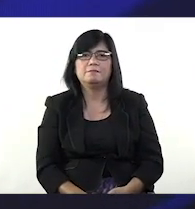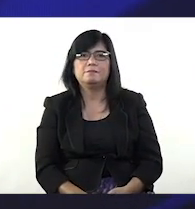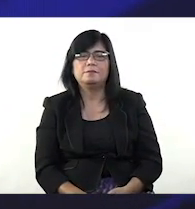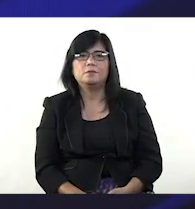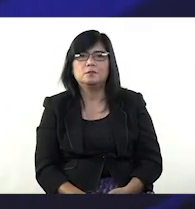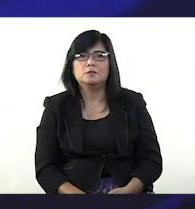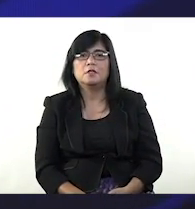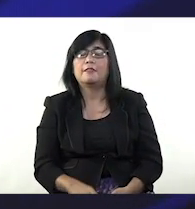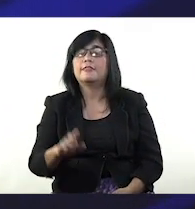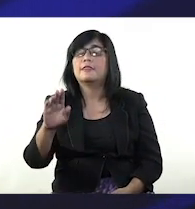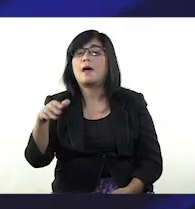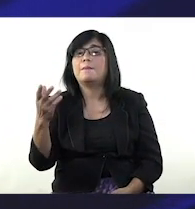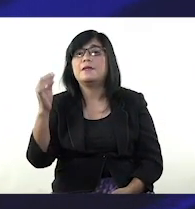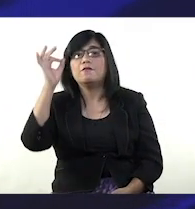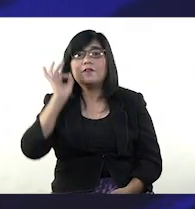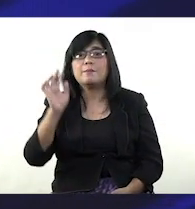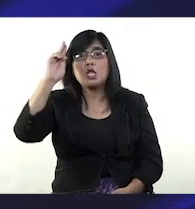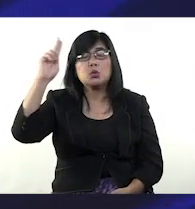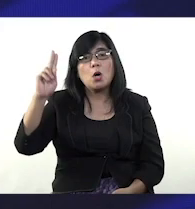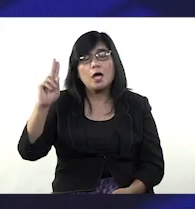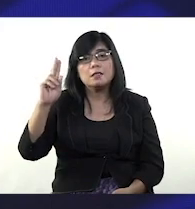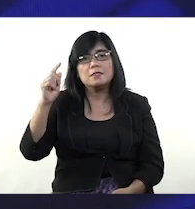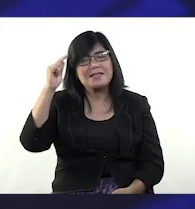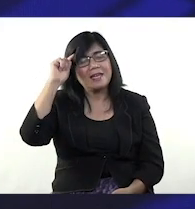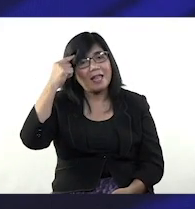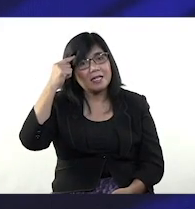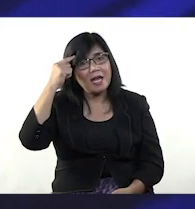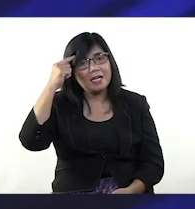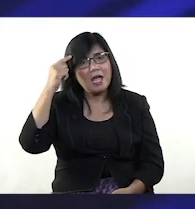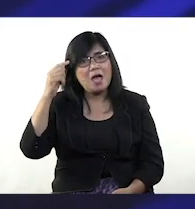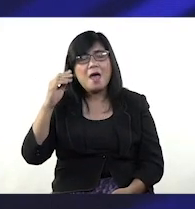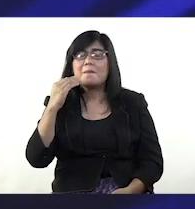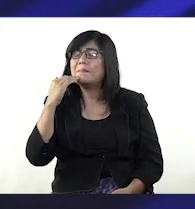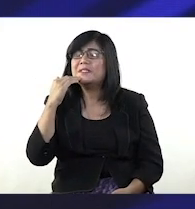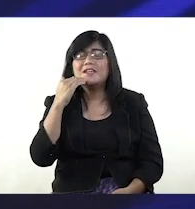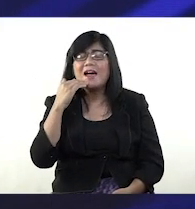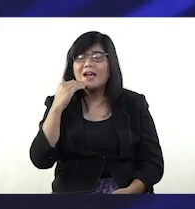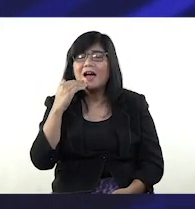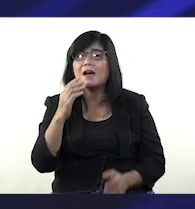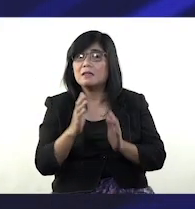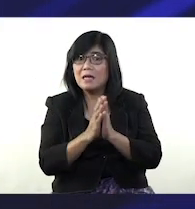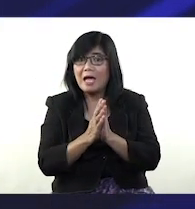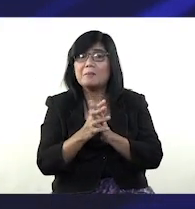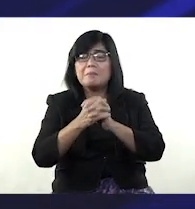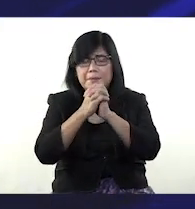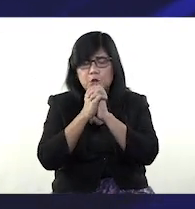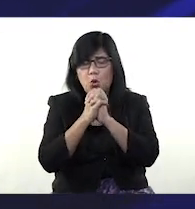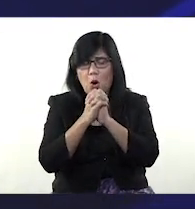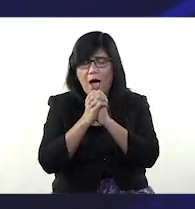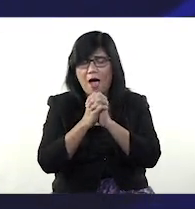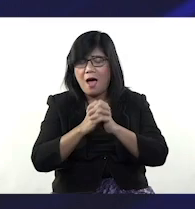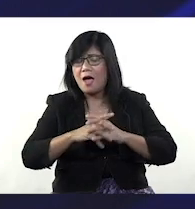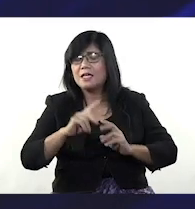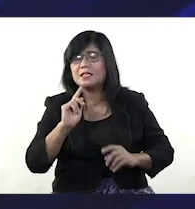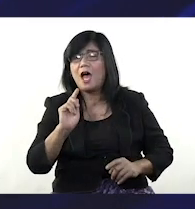Hai tapi firman Tuhan Ingatkan yang berjaga dan berdoa Ayo kita harus siap